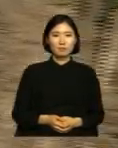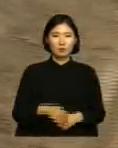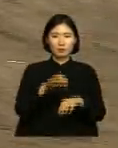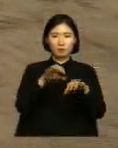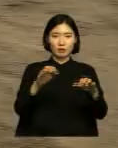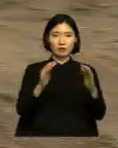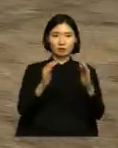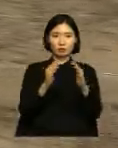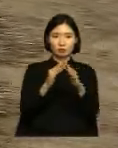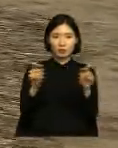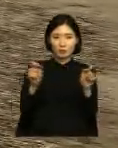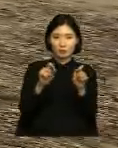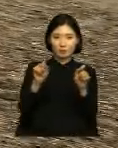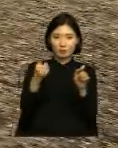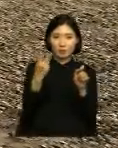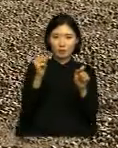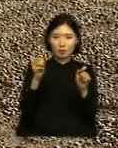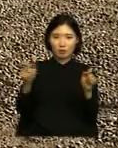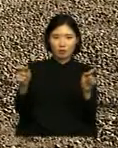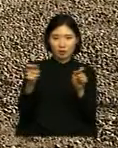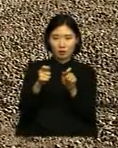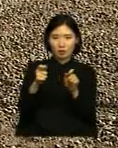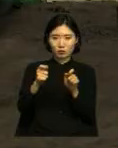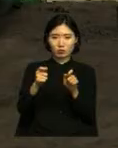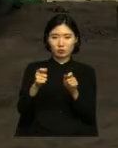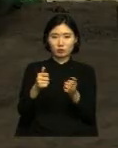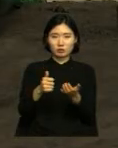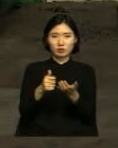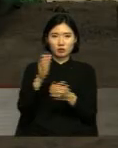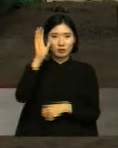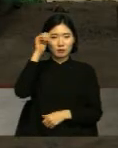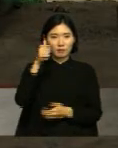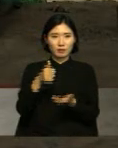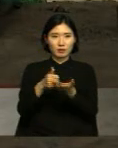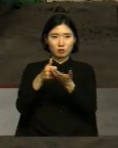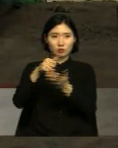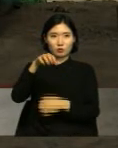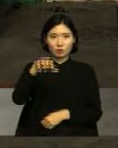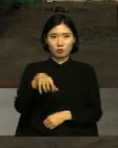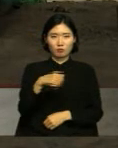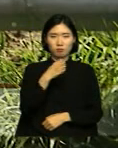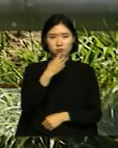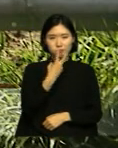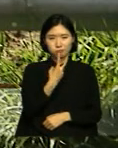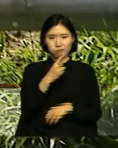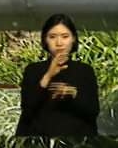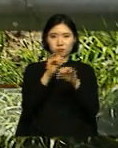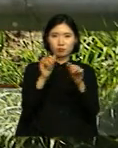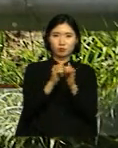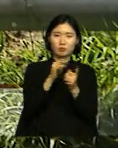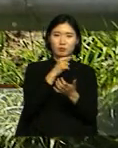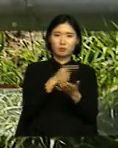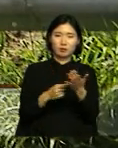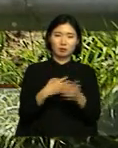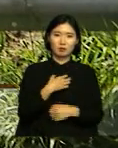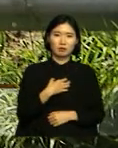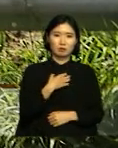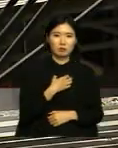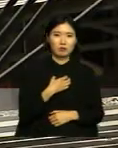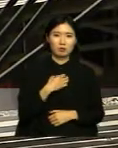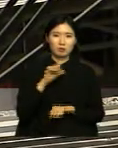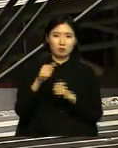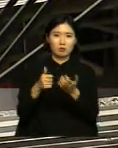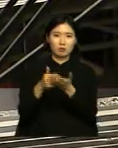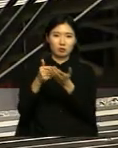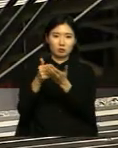마을 주택가와 100여 미터 떨어진 곳에 추진되고 있는 양계장. 악취와 먼지로 인한 주민 피해가 우려되면서 축사 이전